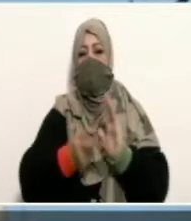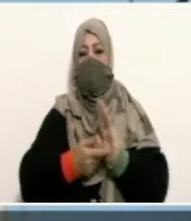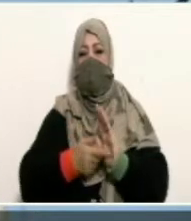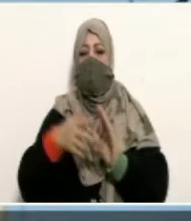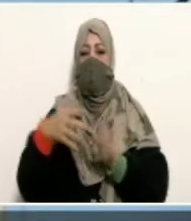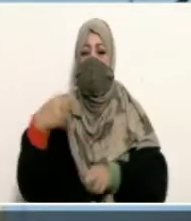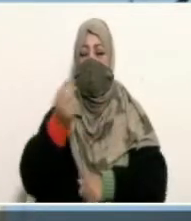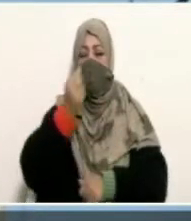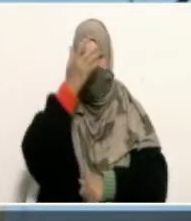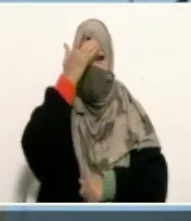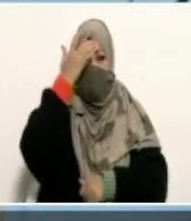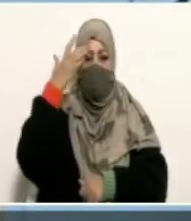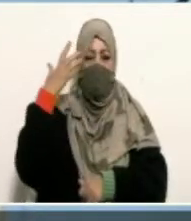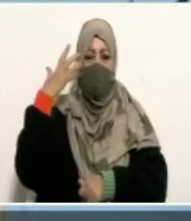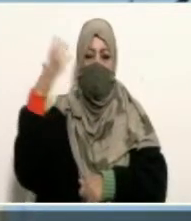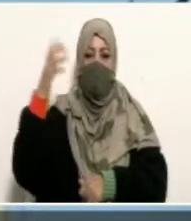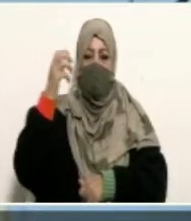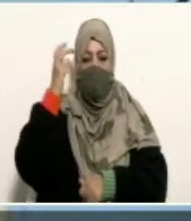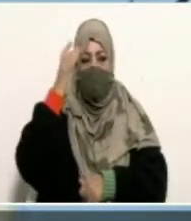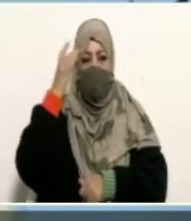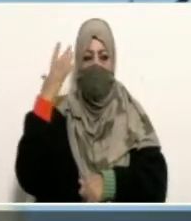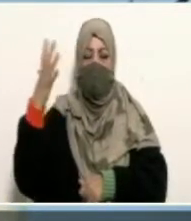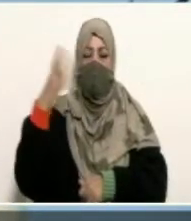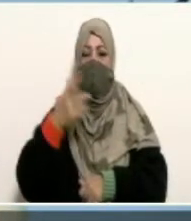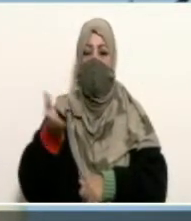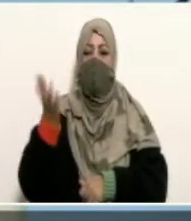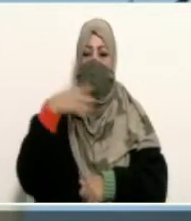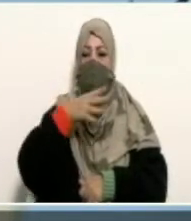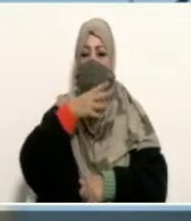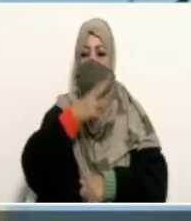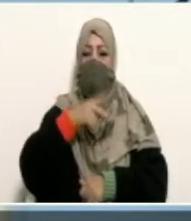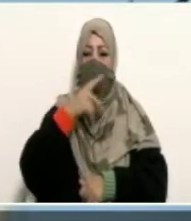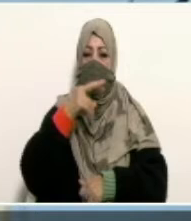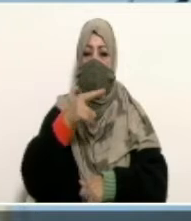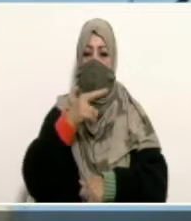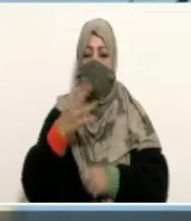والمشايخ من قبل وتكلموا فيها كثيرا، والمسألة يعني